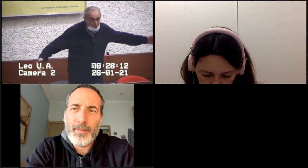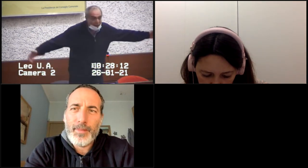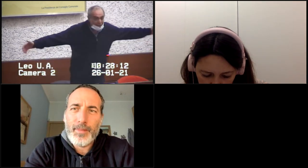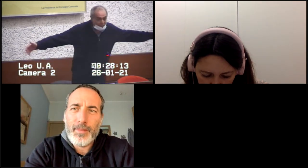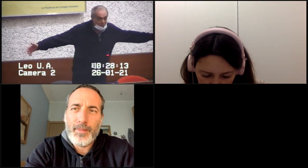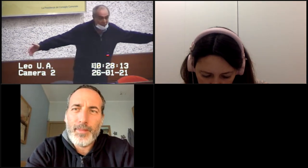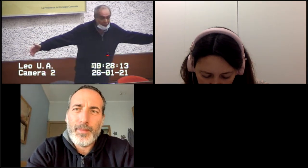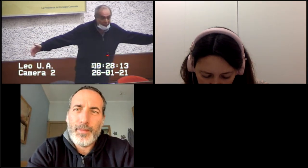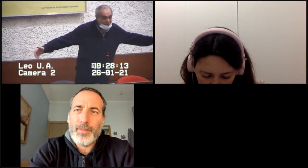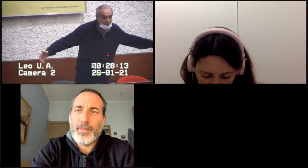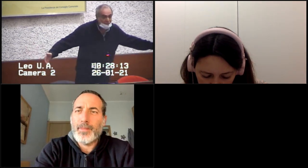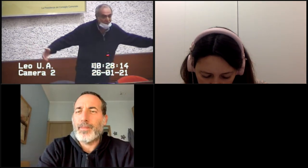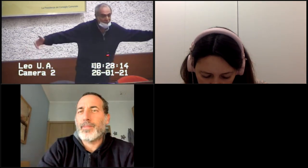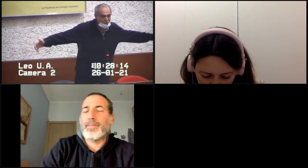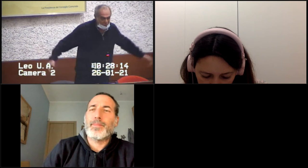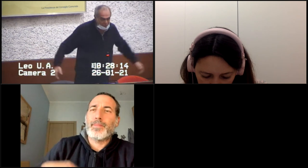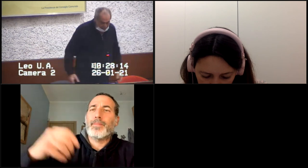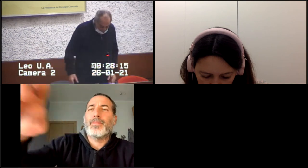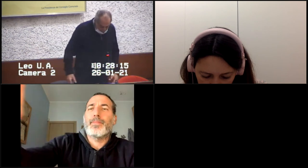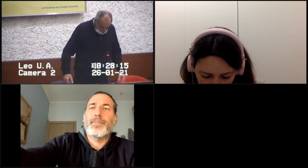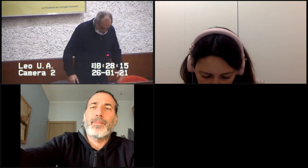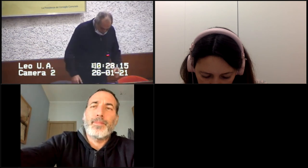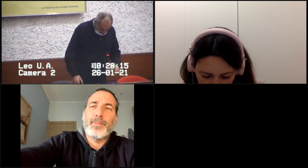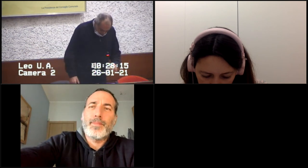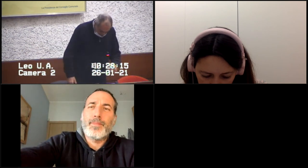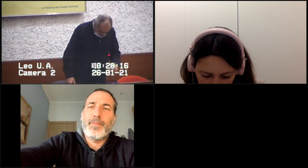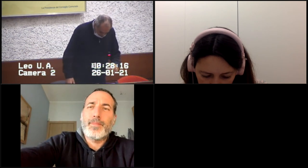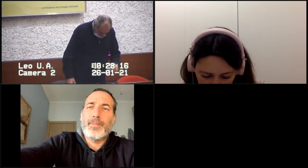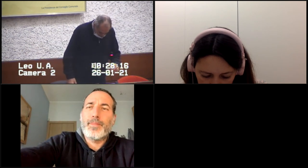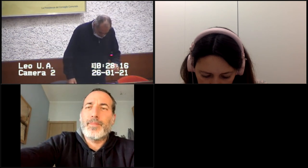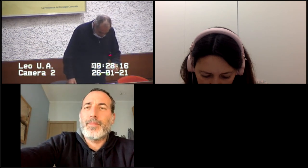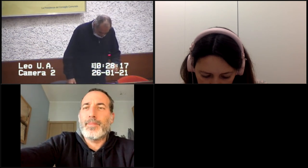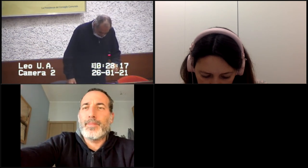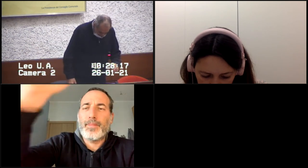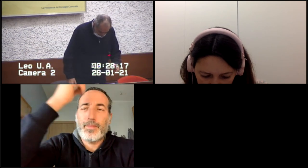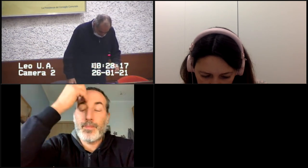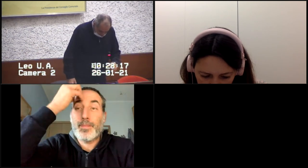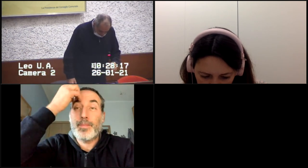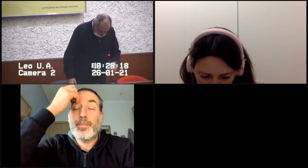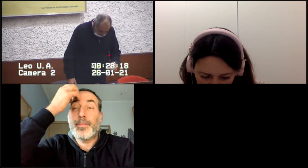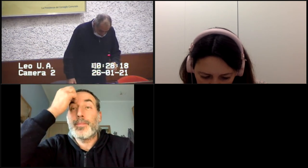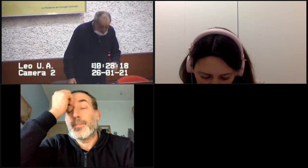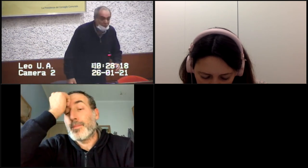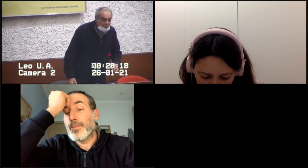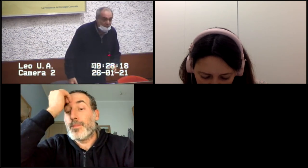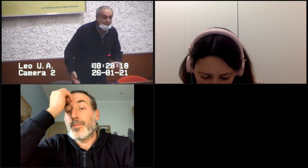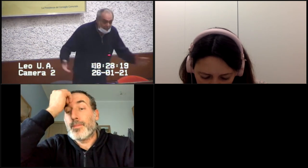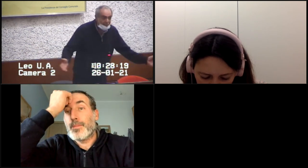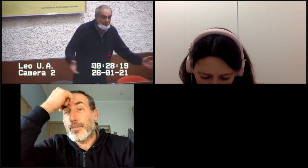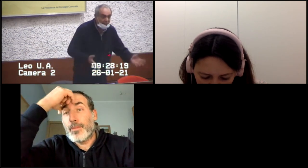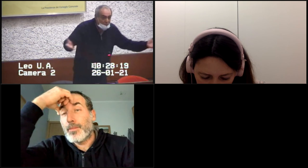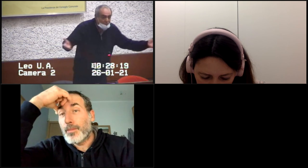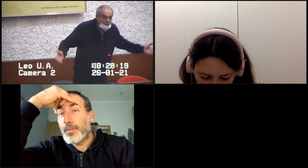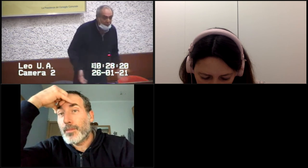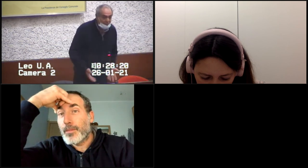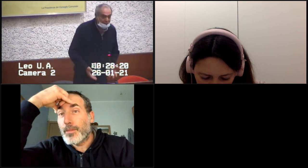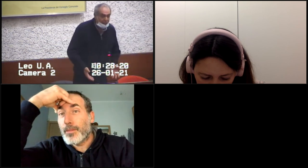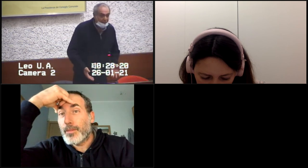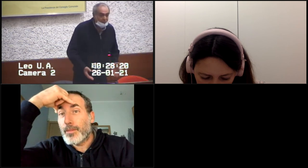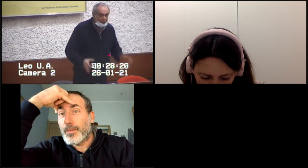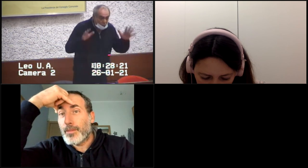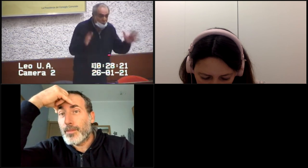non so, allargo le braccia, non ci sono neanche più aggettivi per definire che che siamo diventati anche lo